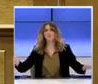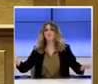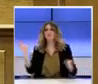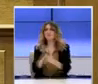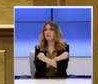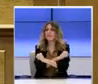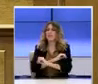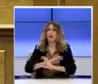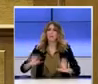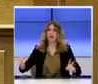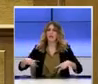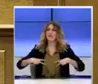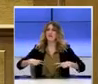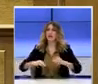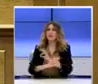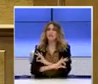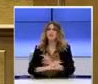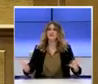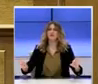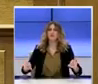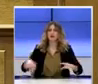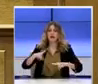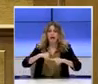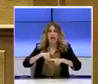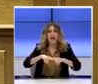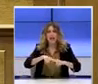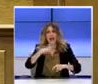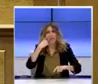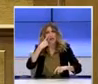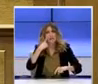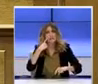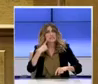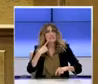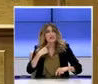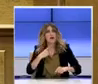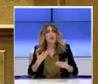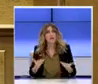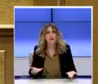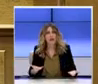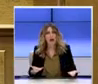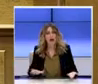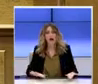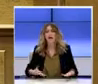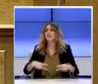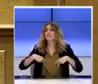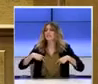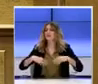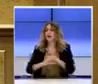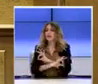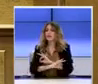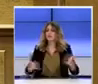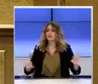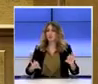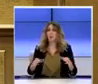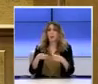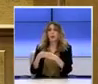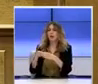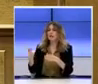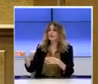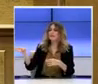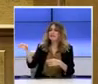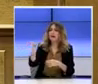τραγωδία που βιώνει η χώρα, ίσα-ίσα να μας πιστώσετε την επιτυχία? Είναι η στάση ενός υπεύθυνου